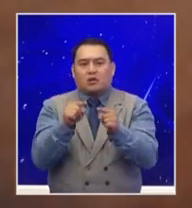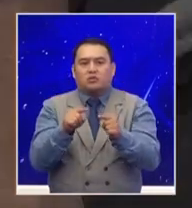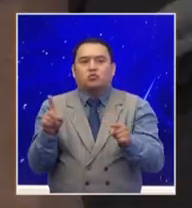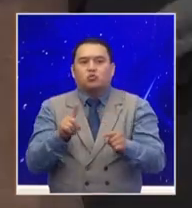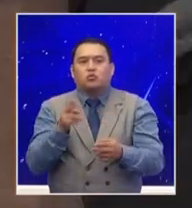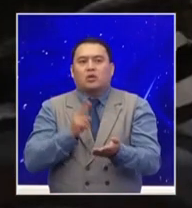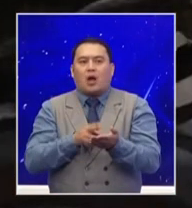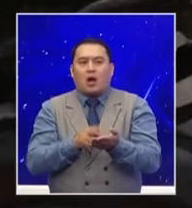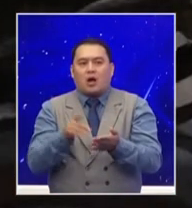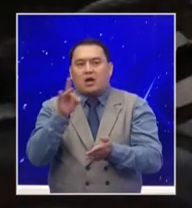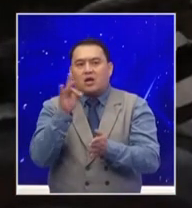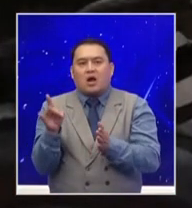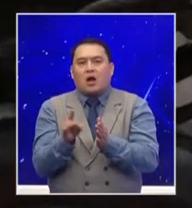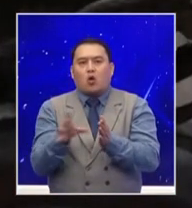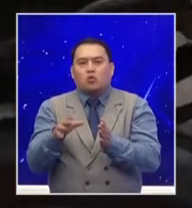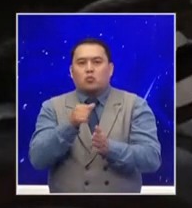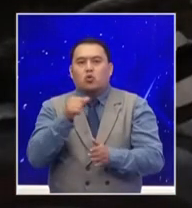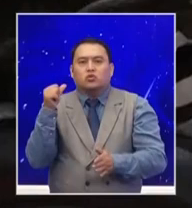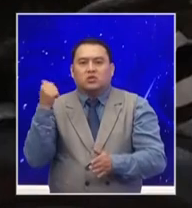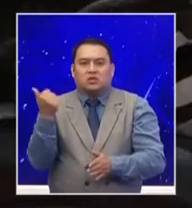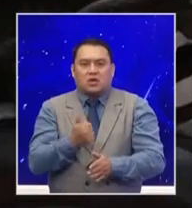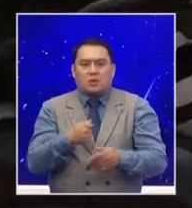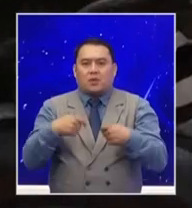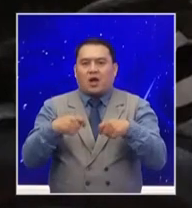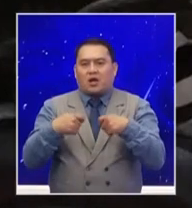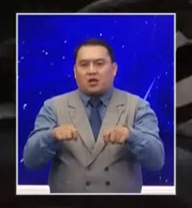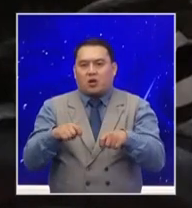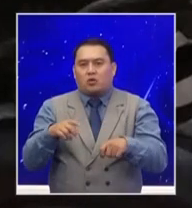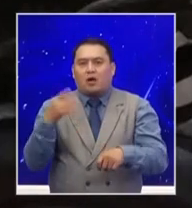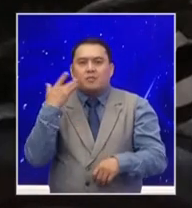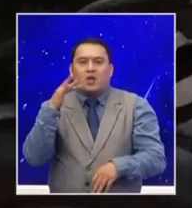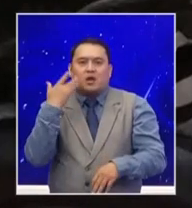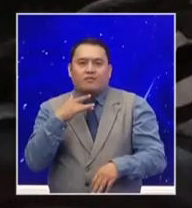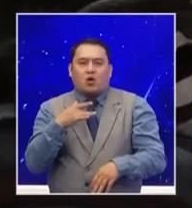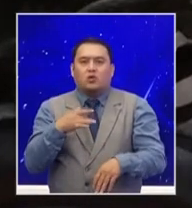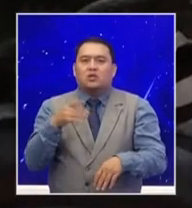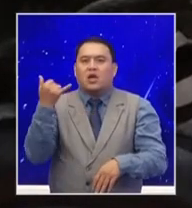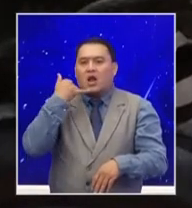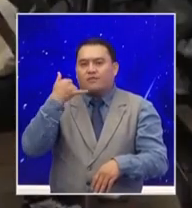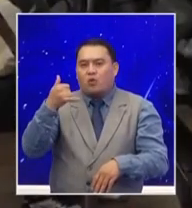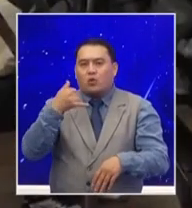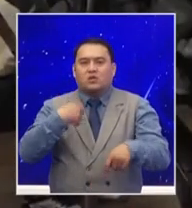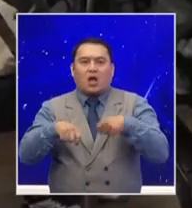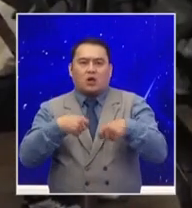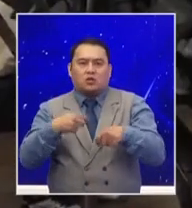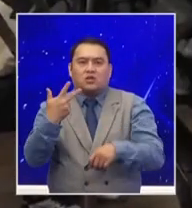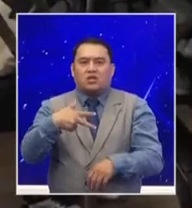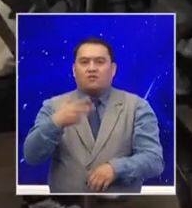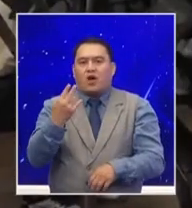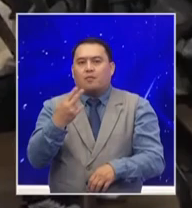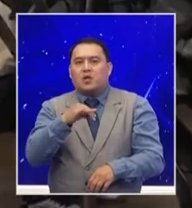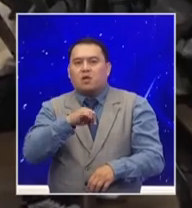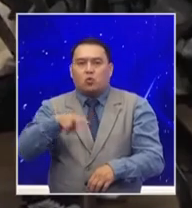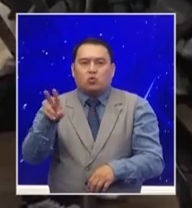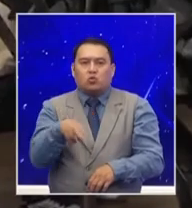может свидетельствовать рекорд, поставленный на прошлой неделе на аукционе «Кристис» в Нью-Йорке. В ходе телефонных торгов почти на 32